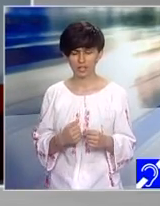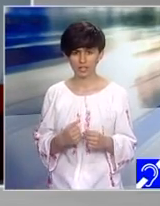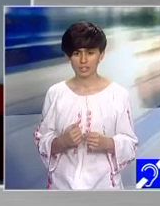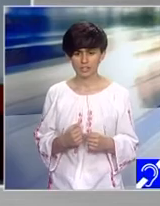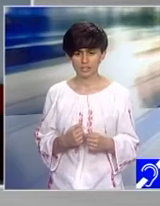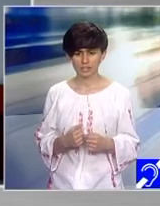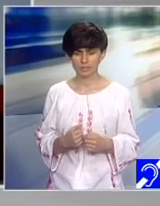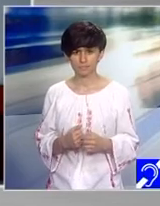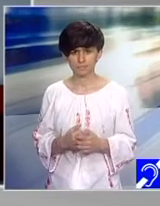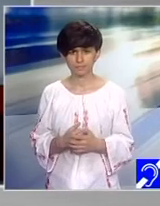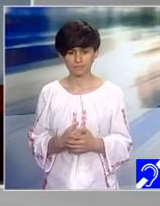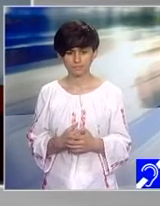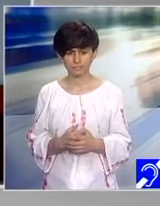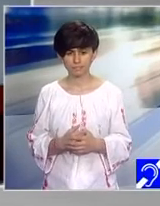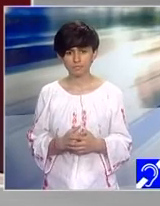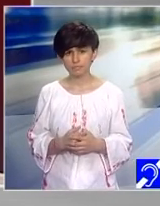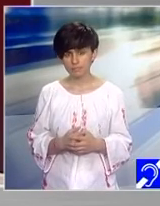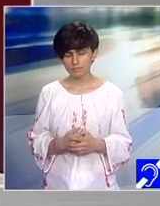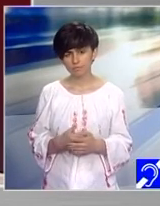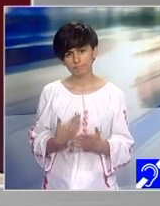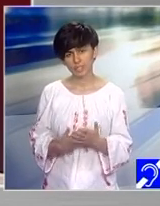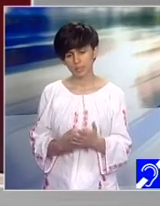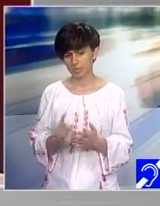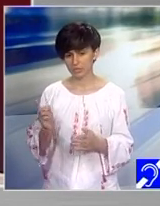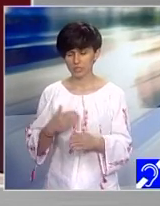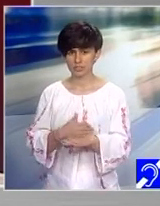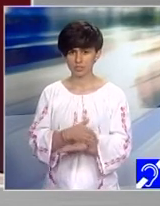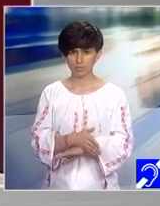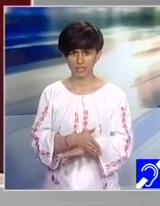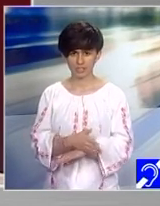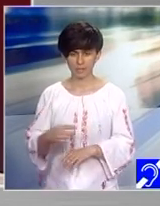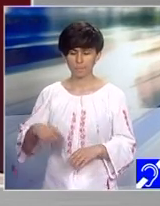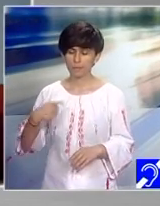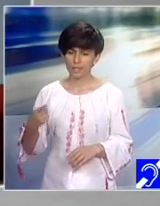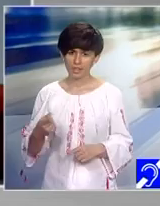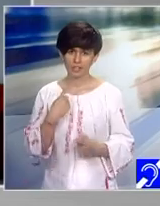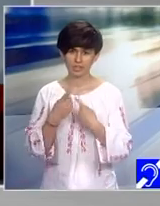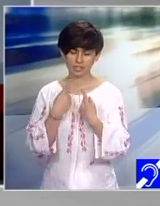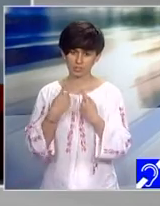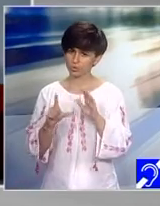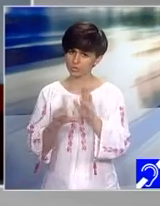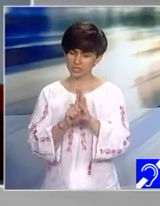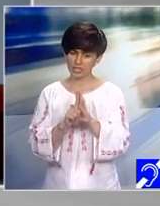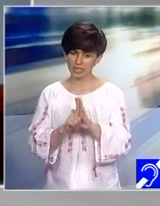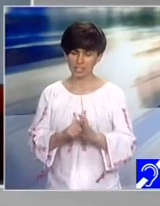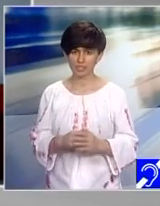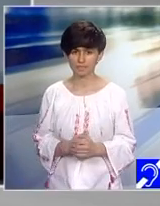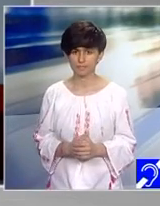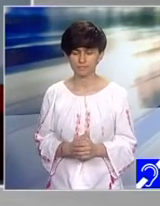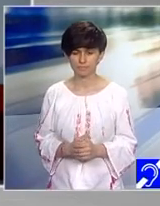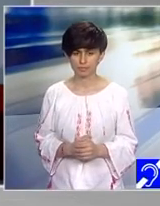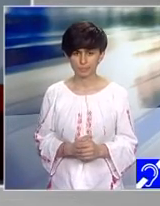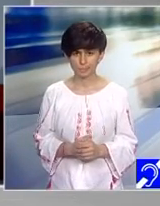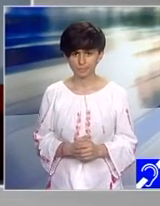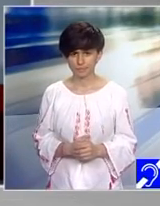Cine parte să face ca să nu mai intrăm în alte subtilități legale. Da,